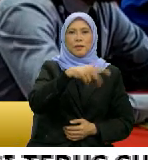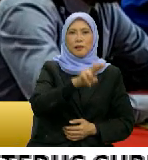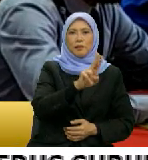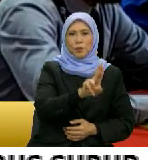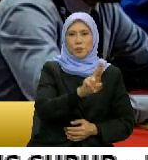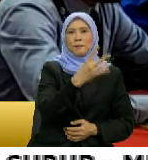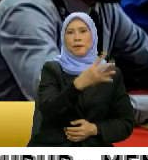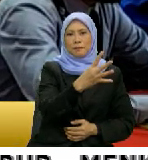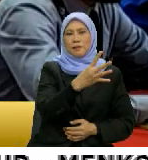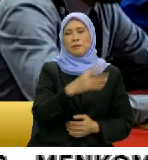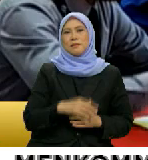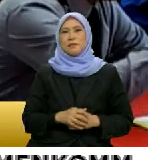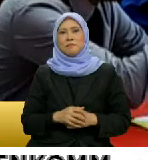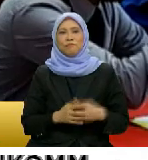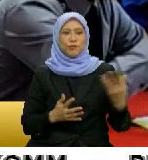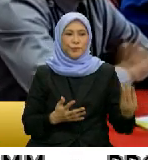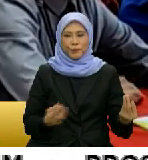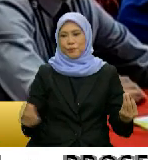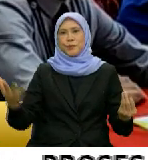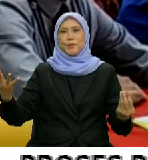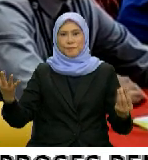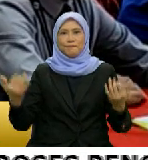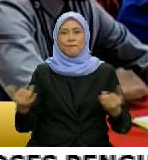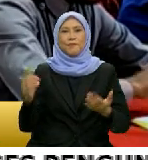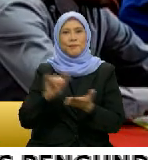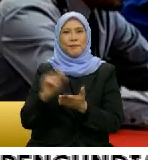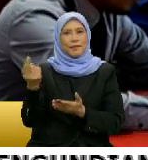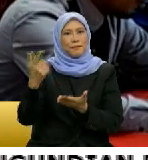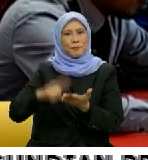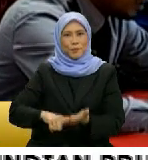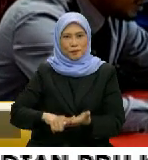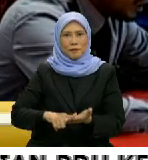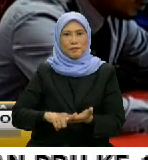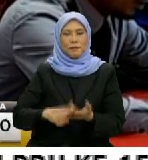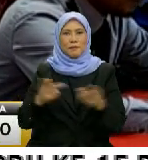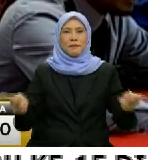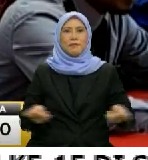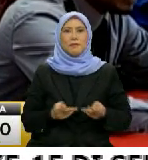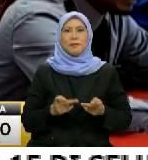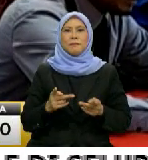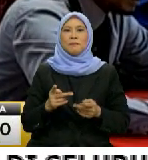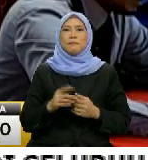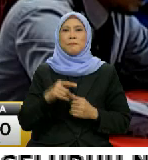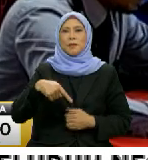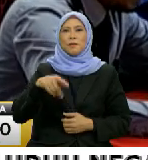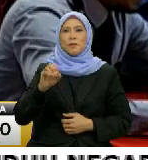PR yuk 14 jadi saya kira itu lalu perkembangannya Boleh saya bawakan dari kawasan